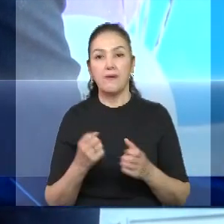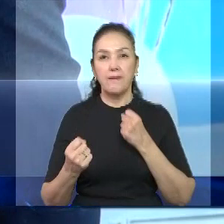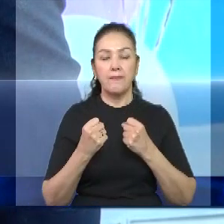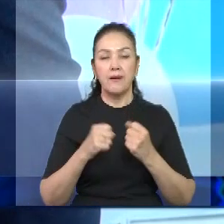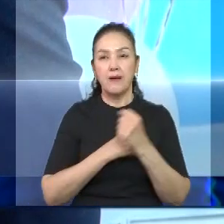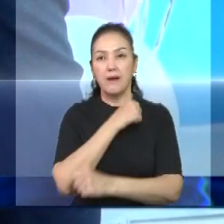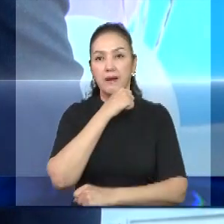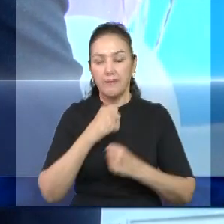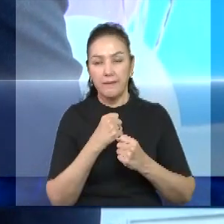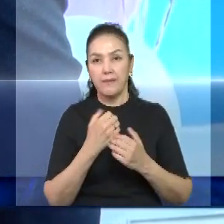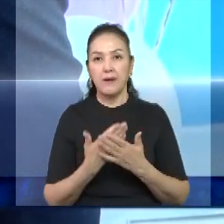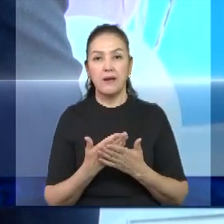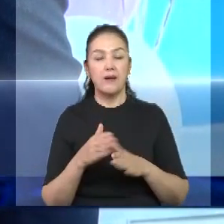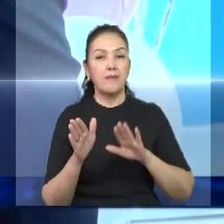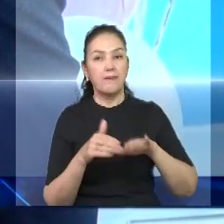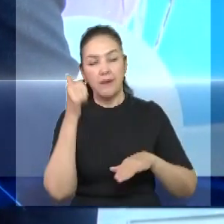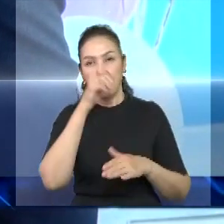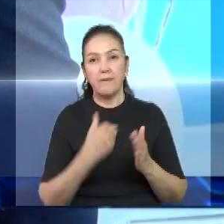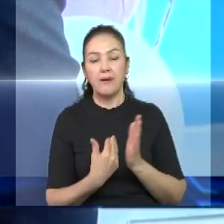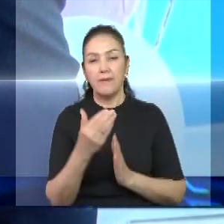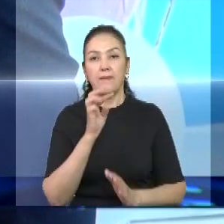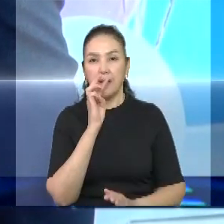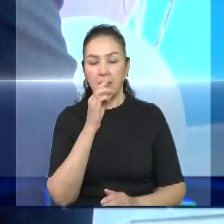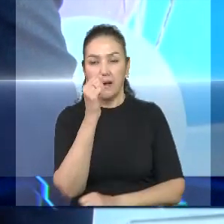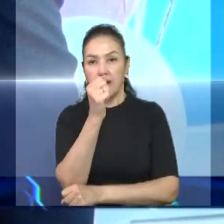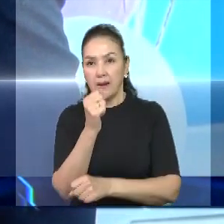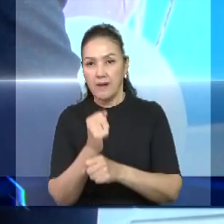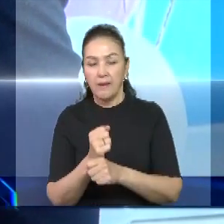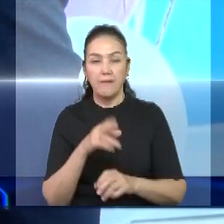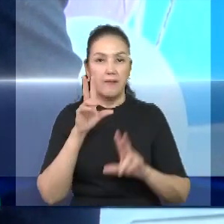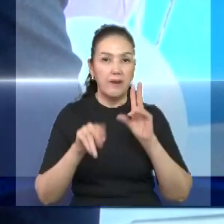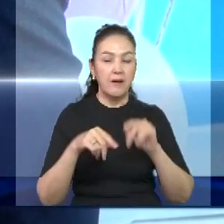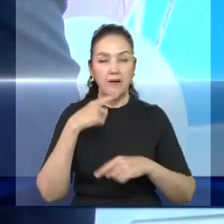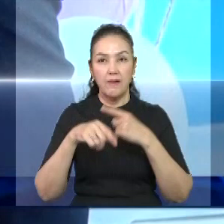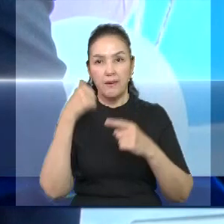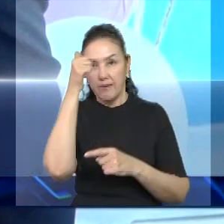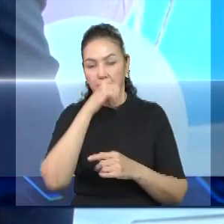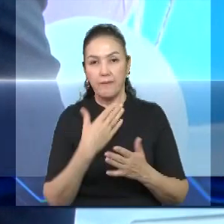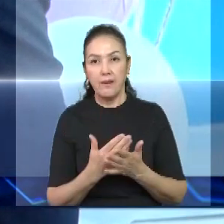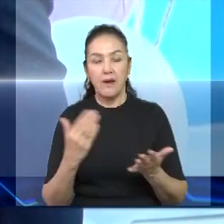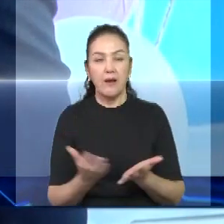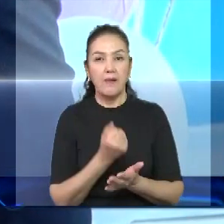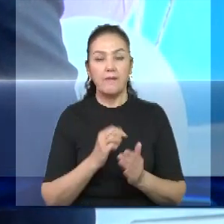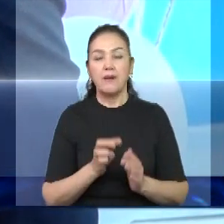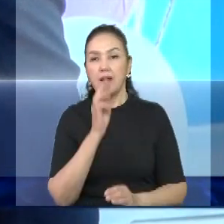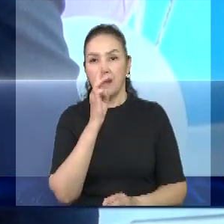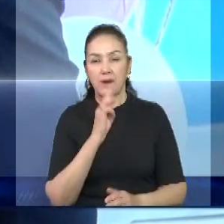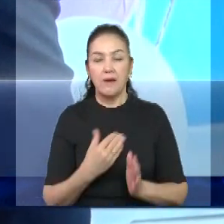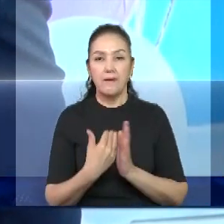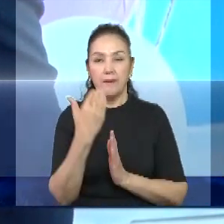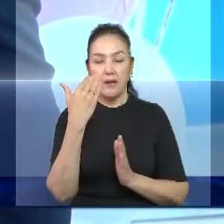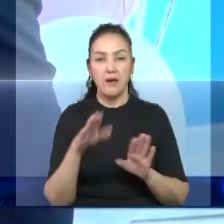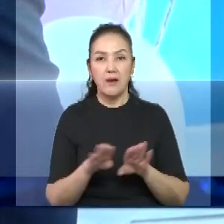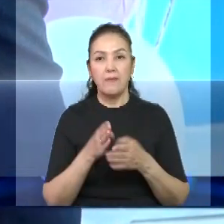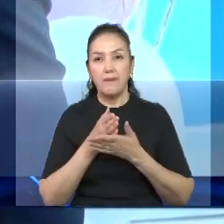Укрепилась материально-техническая база. В прошлом году повысилась зарплата сотрудников. Надеемся, что и в следующем году удастся повысить заработную плату. В